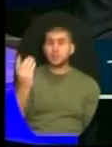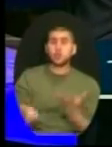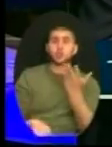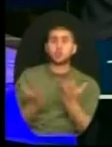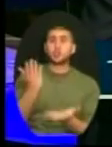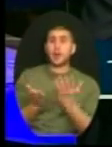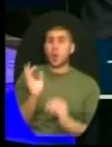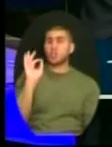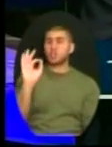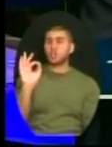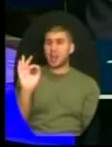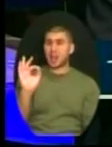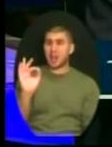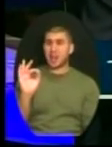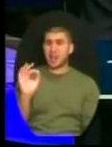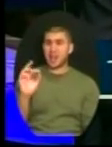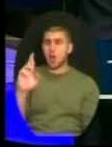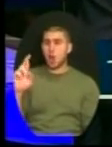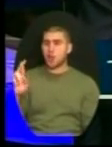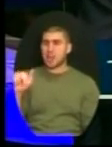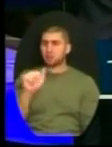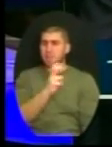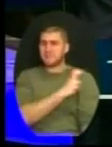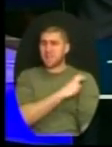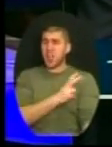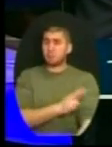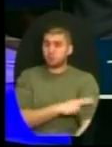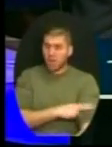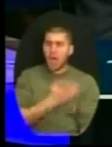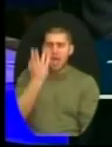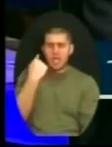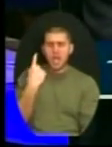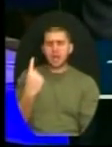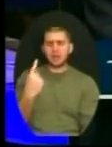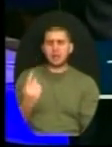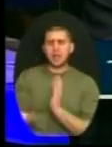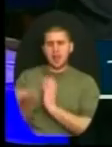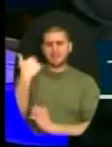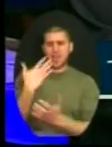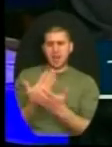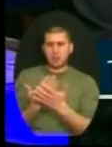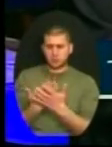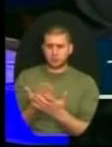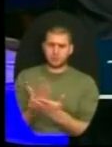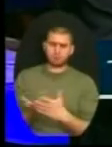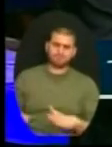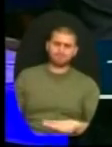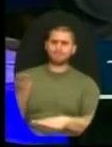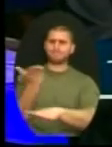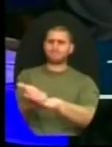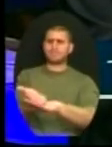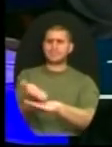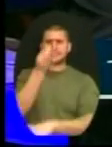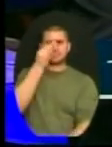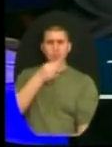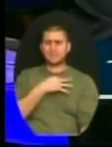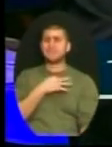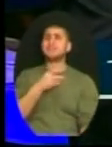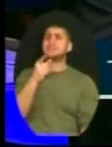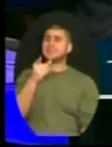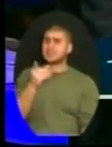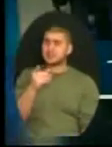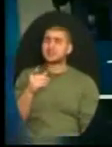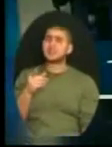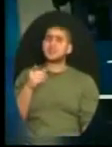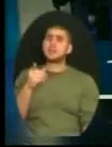שהשיקול של הבחור, של המפכ"ל המשטרה, היה רגע לפני ההמלצות, הנה אני שם את הדברים על השולחן, חבר'ה, זה שתדעו,